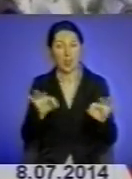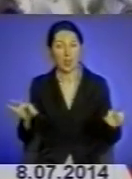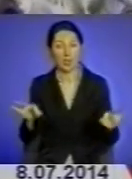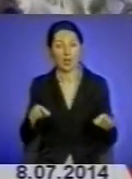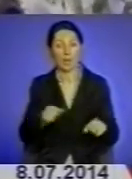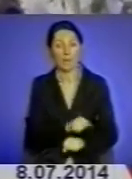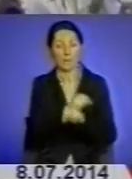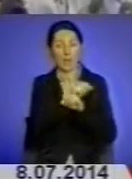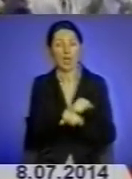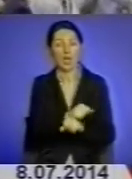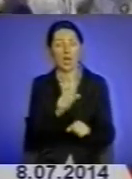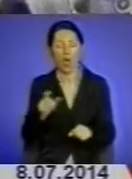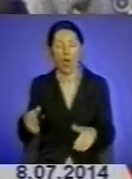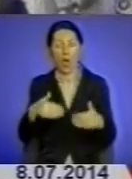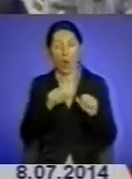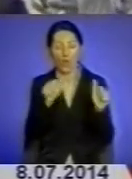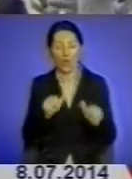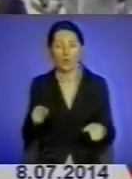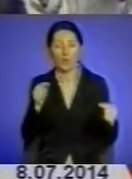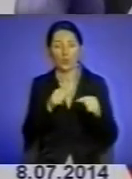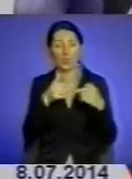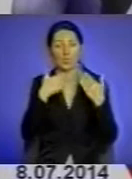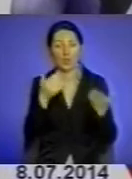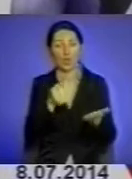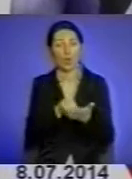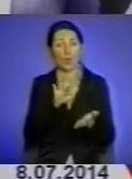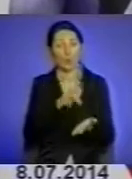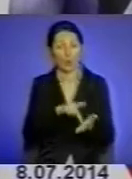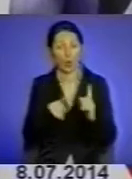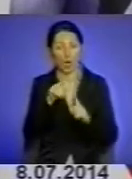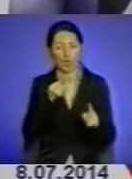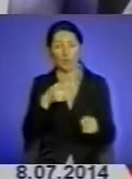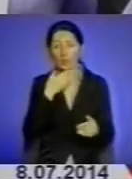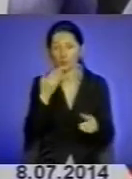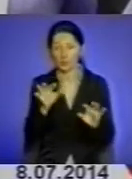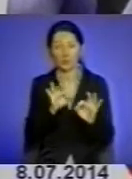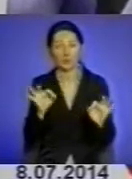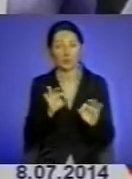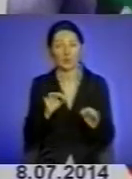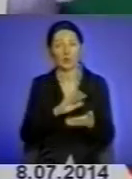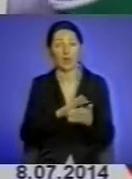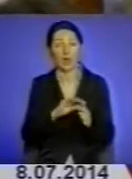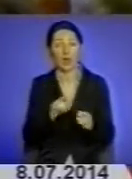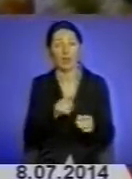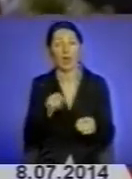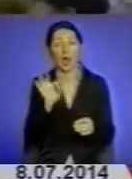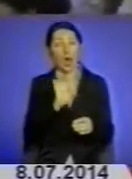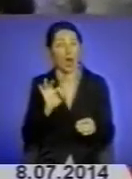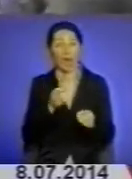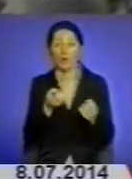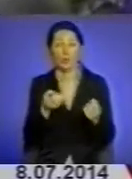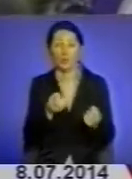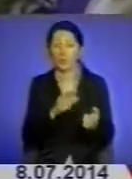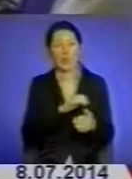Мітингувальники оформили відповідне звернення до міської ради. Там нам спростували інформацію про забудову на території лікарні.